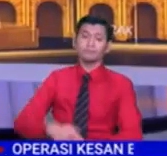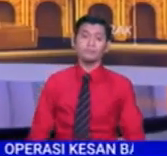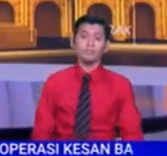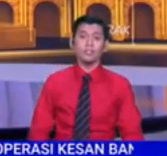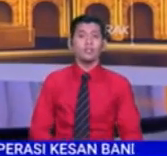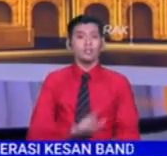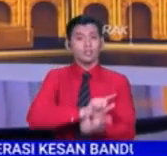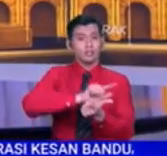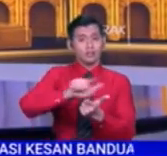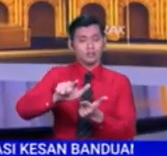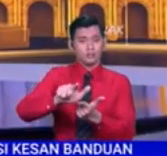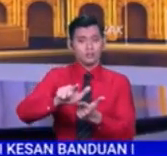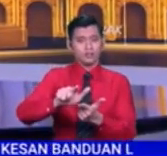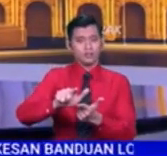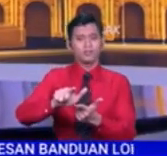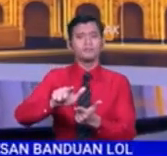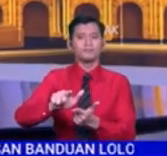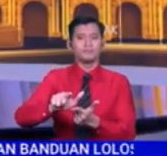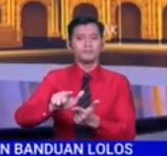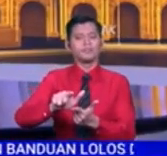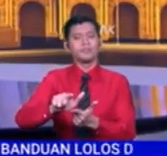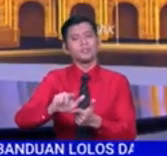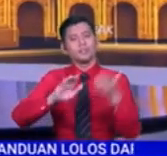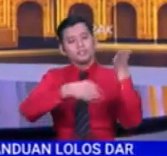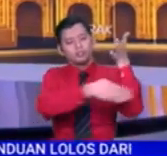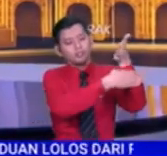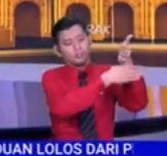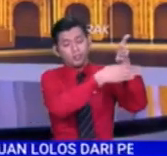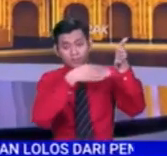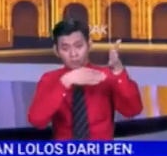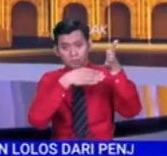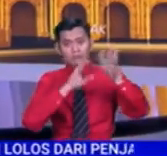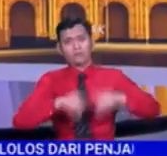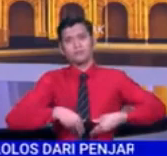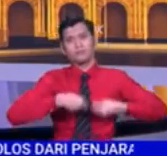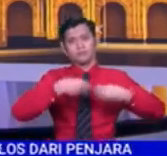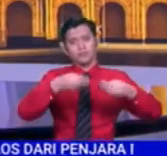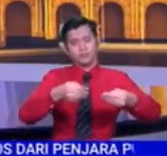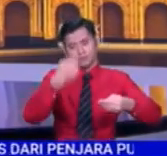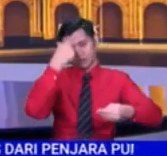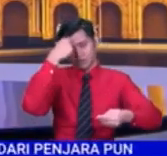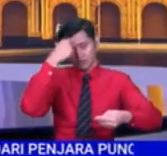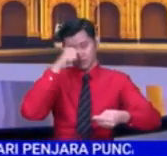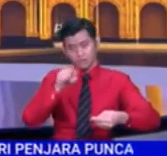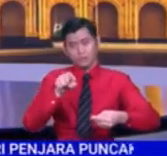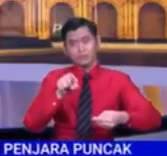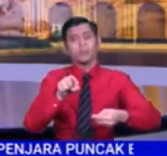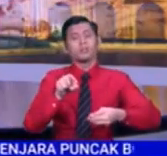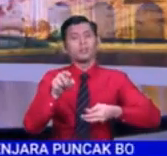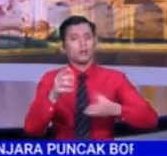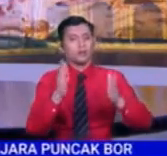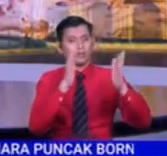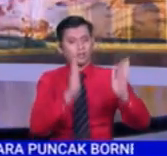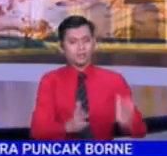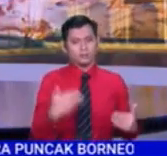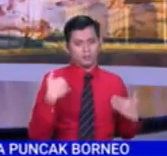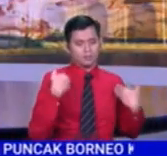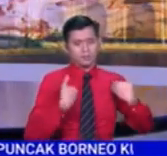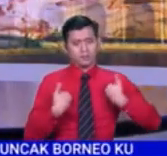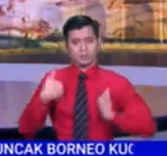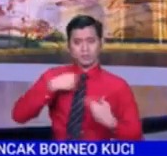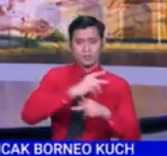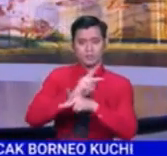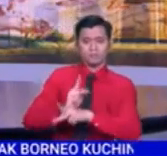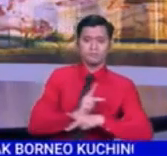Kebenaran ibadah korban pada Aidiladha memberi sinar buat pengusaha dan penternak walaupun perlu mengikuti SOP yang